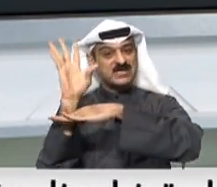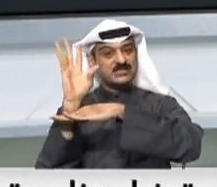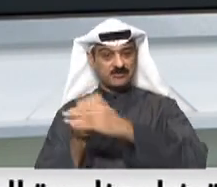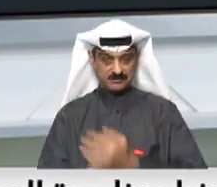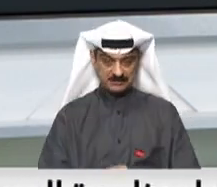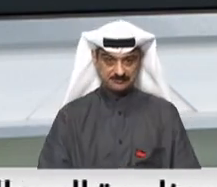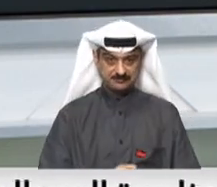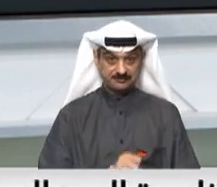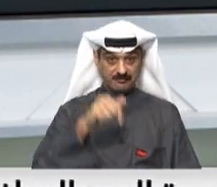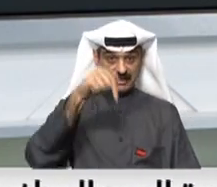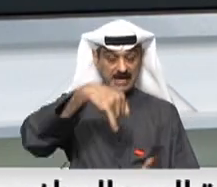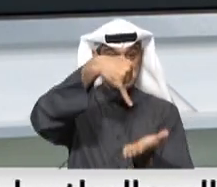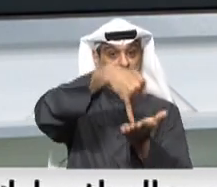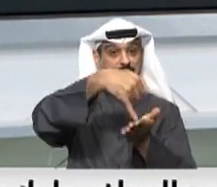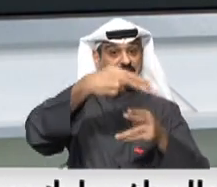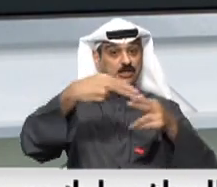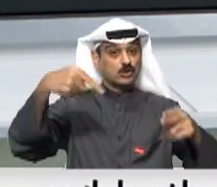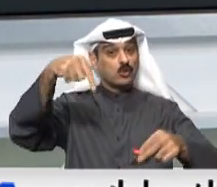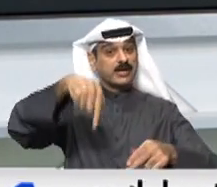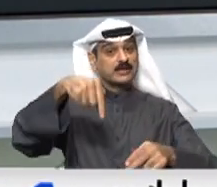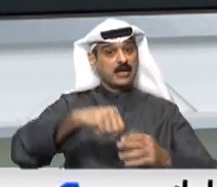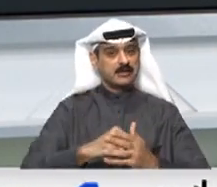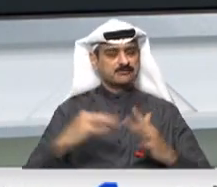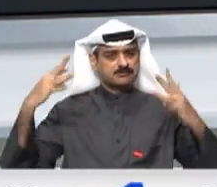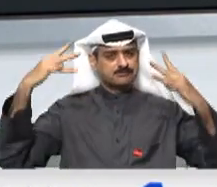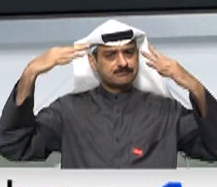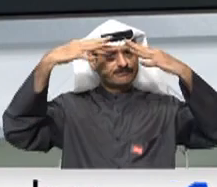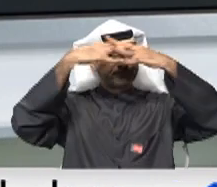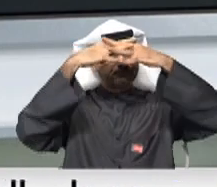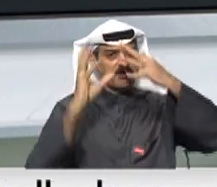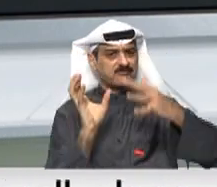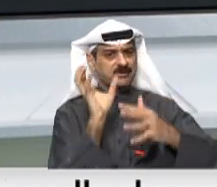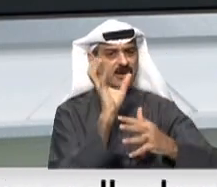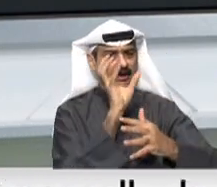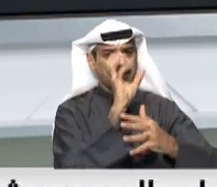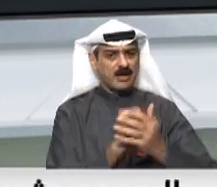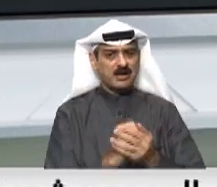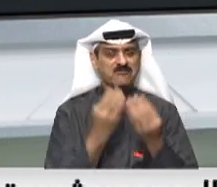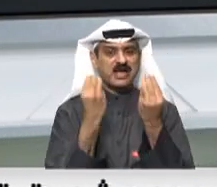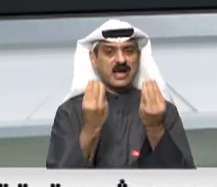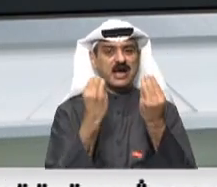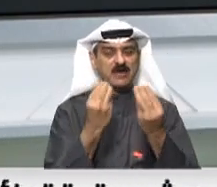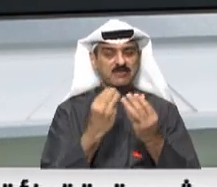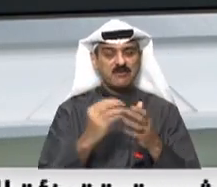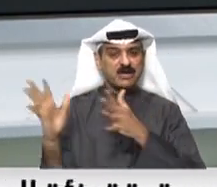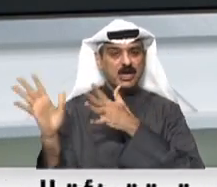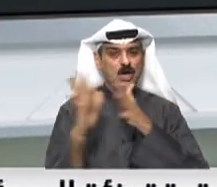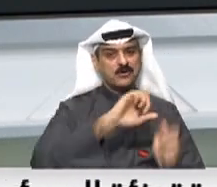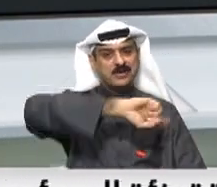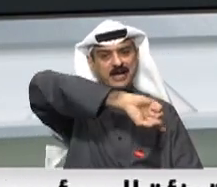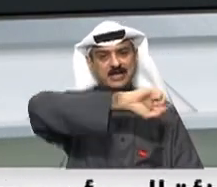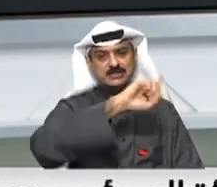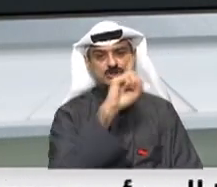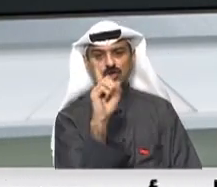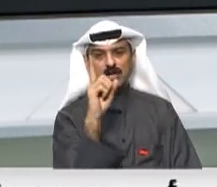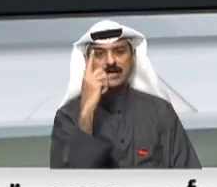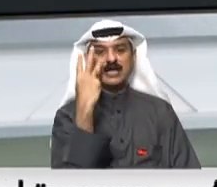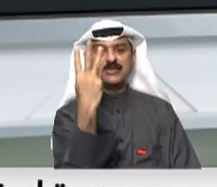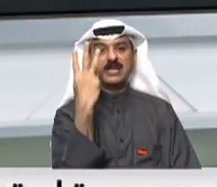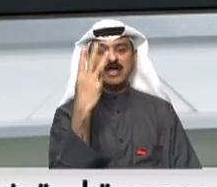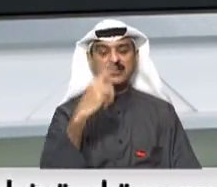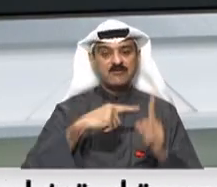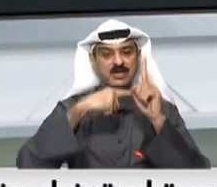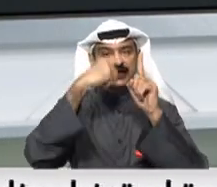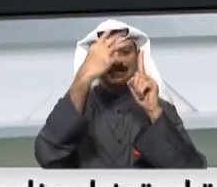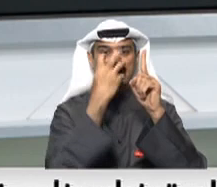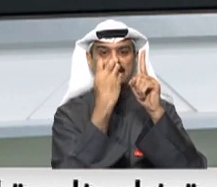الاجواء الحاليه في مدينه الكويت اجوان غامه جزئيا شرقيه سرعتها ثلاثه كيلو متر ساعه درجه الحراره الحاليه 28